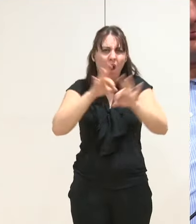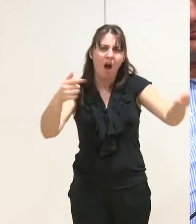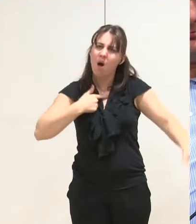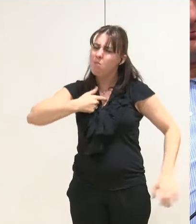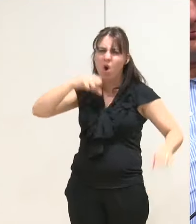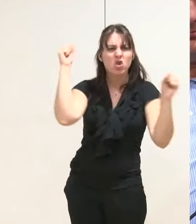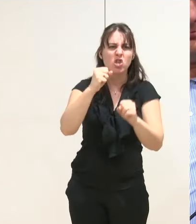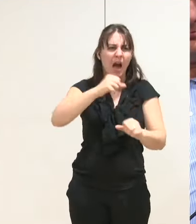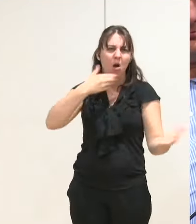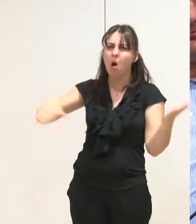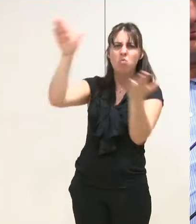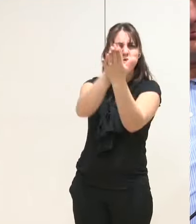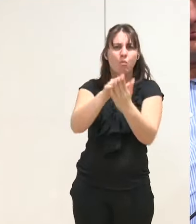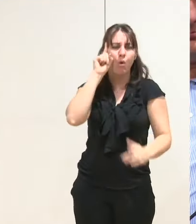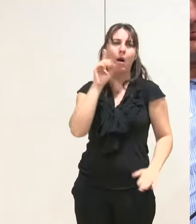cette